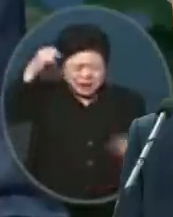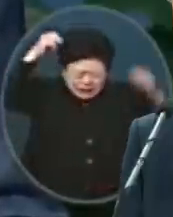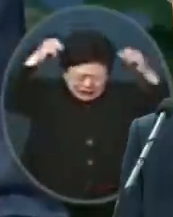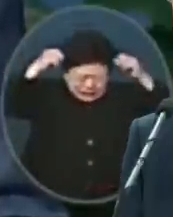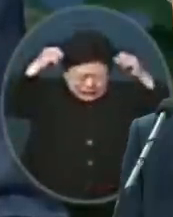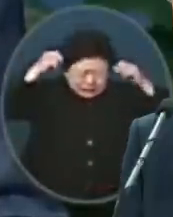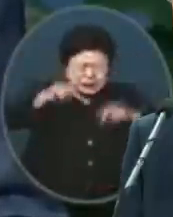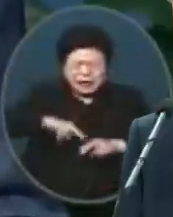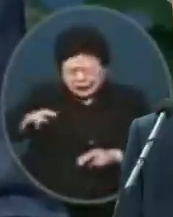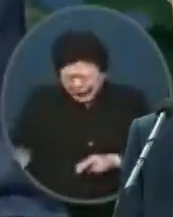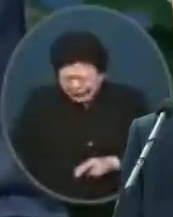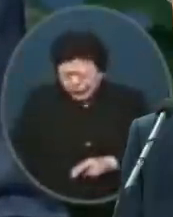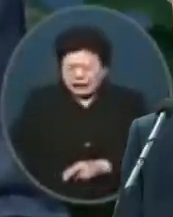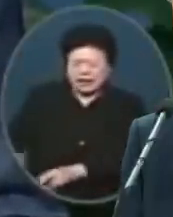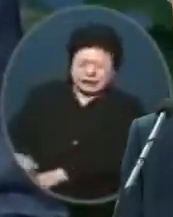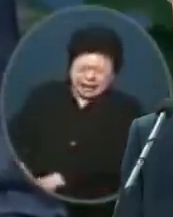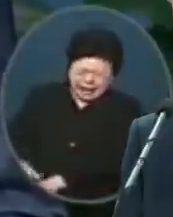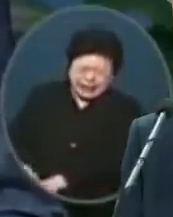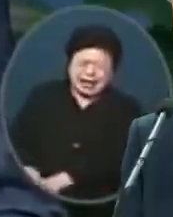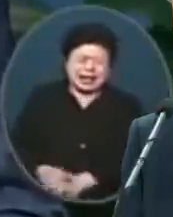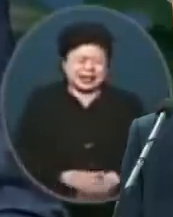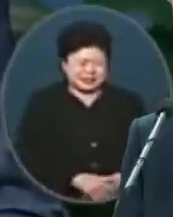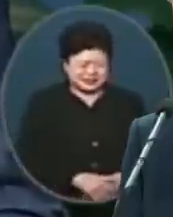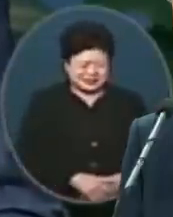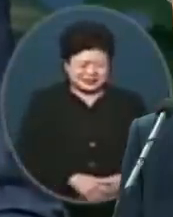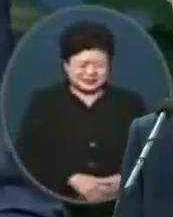짐 머리에 이지 마세요.